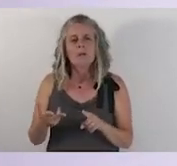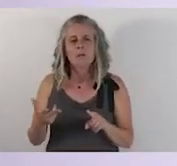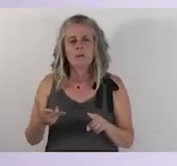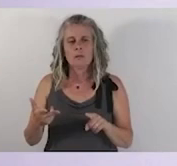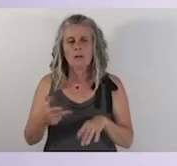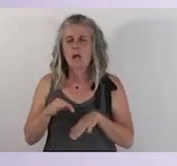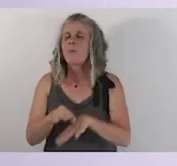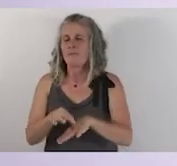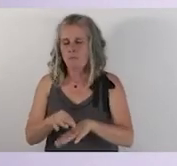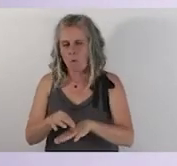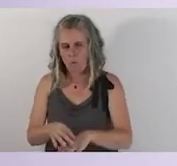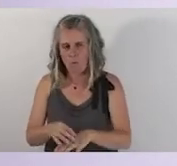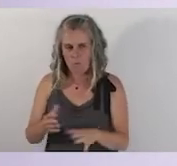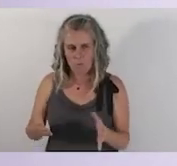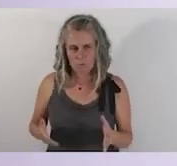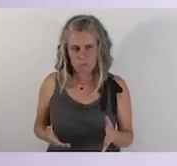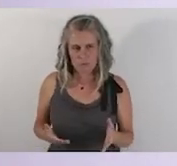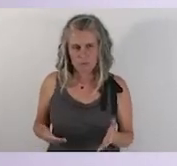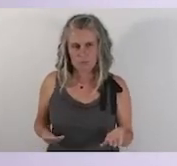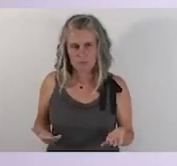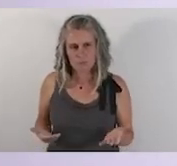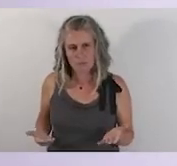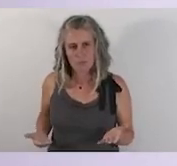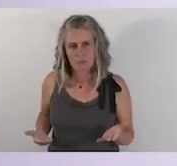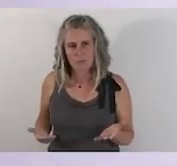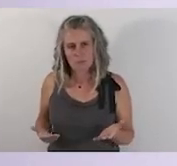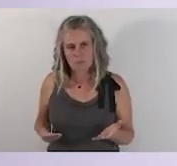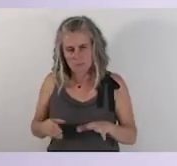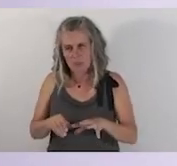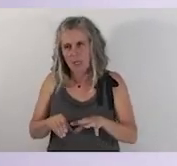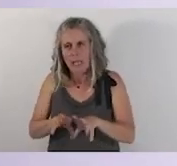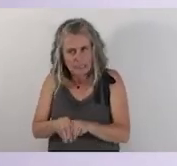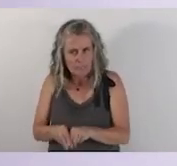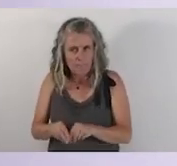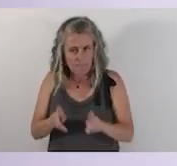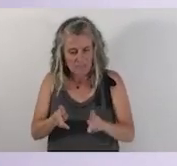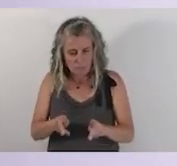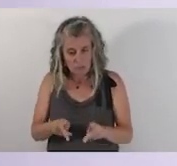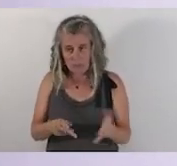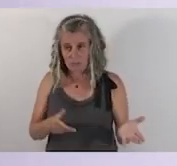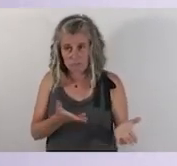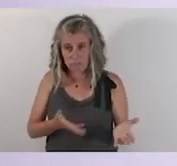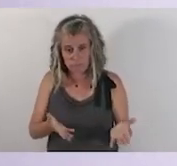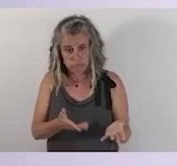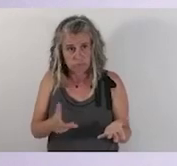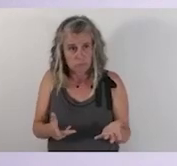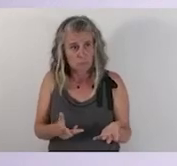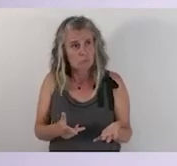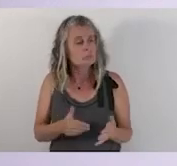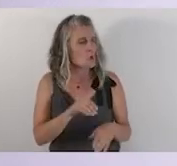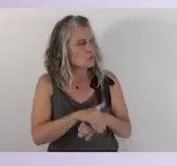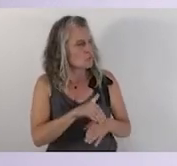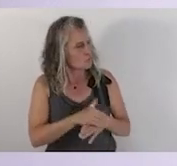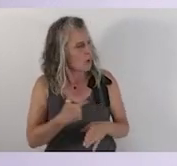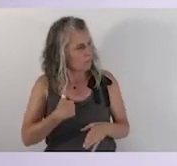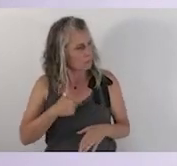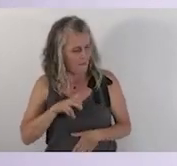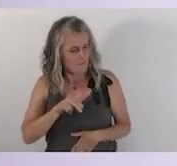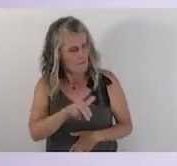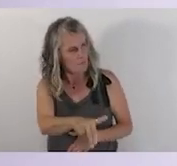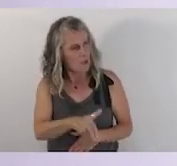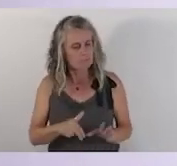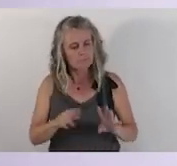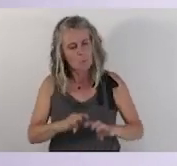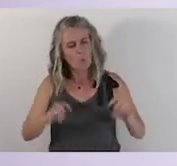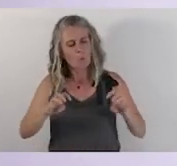tomber à trois classes et où l'ensemble de l'équipe d'ailleurs enseignante va changer. Je serai ce soir au conseil d'école